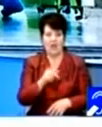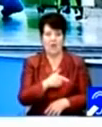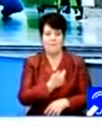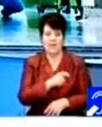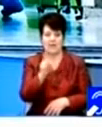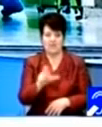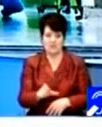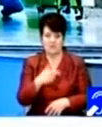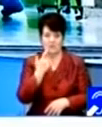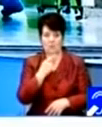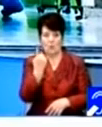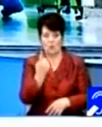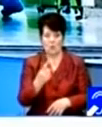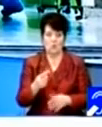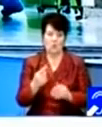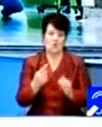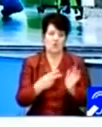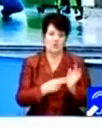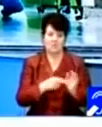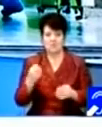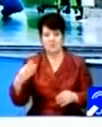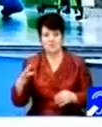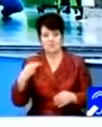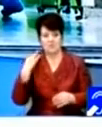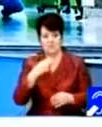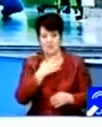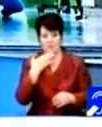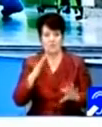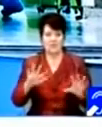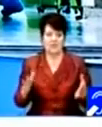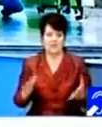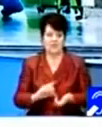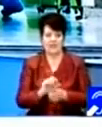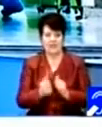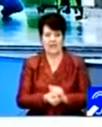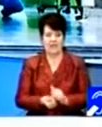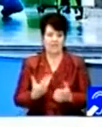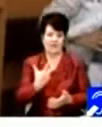copiii de 1, 7 și 15 ani, dar sunt și multe cazuri de revaccinare.